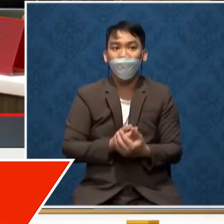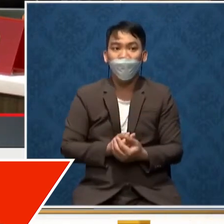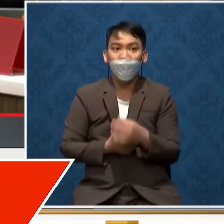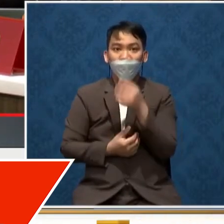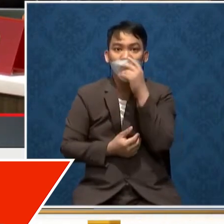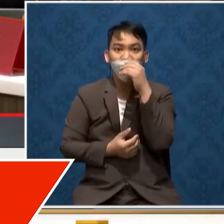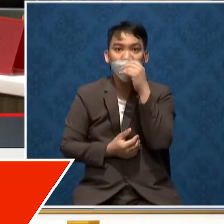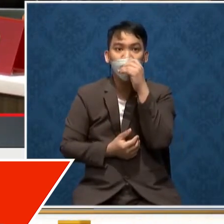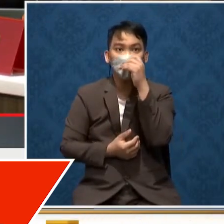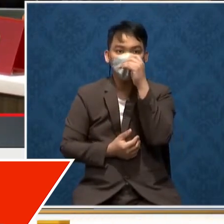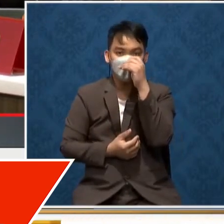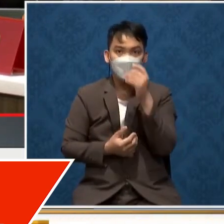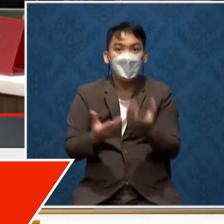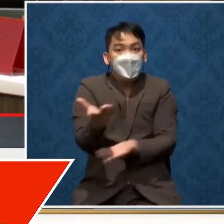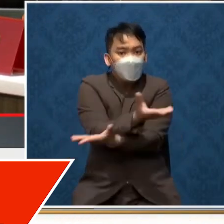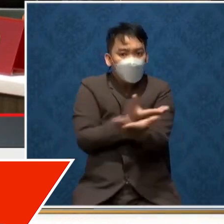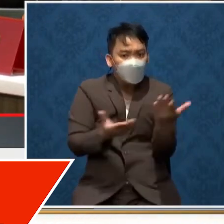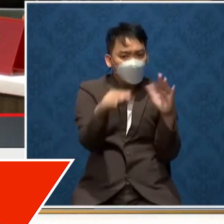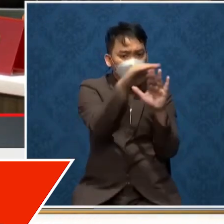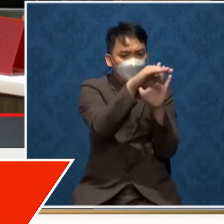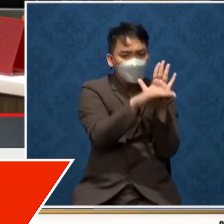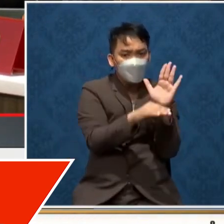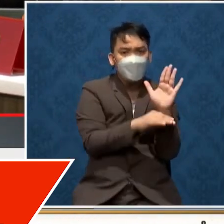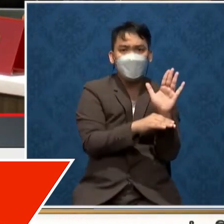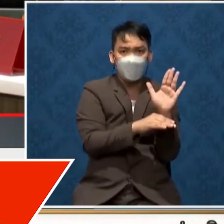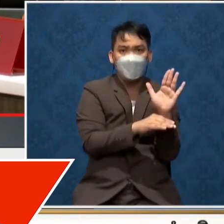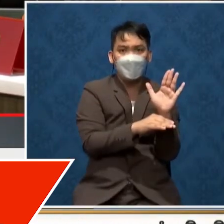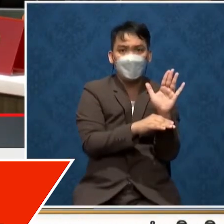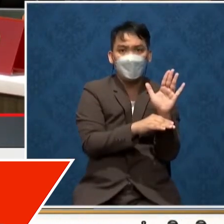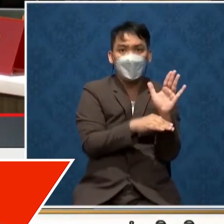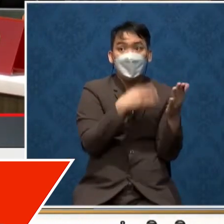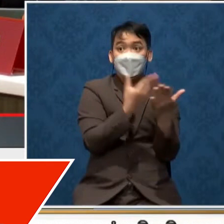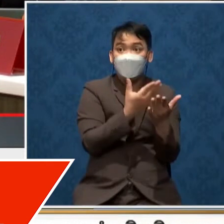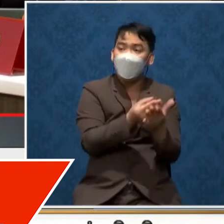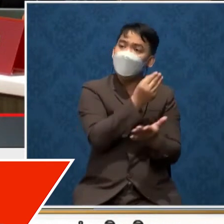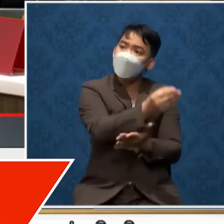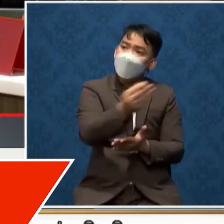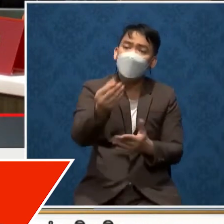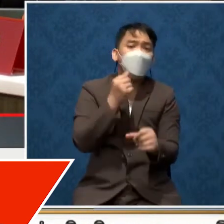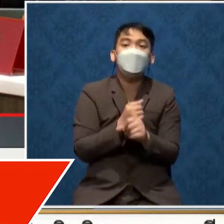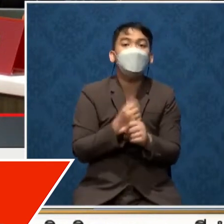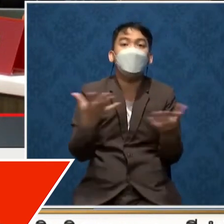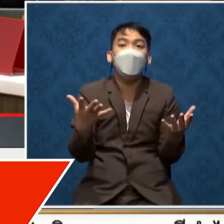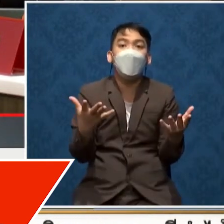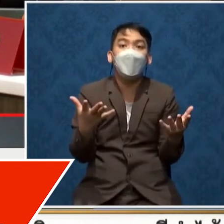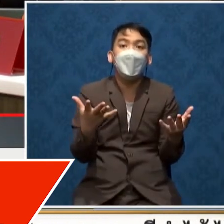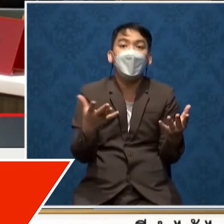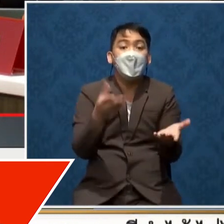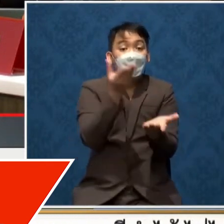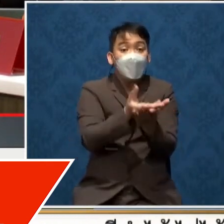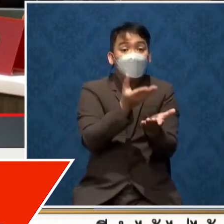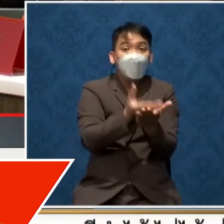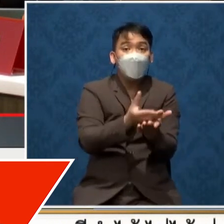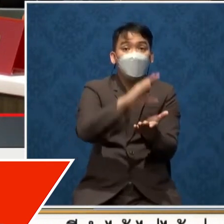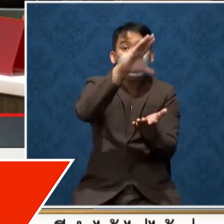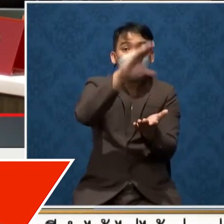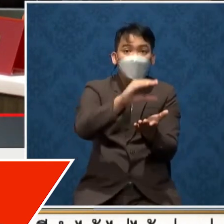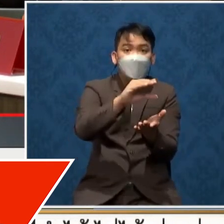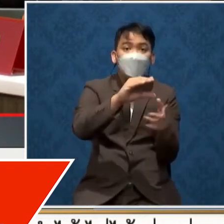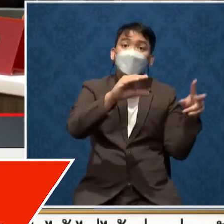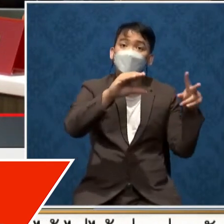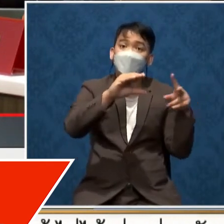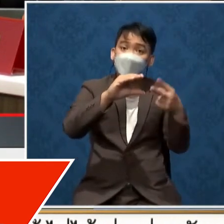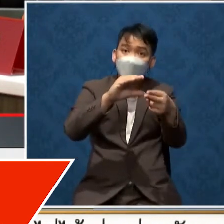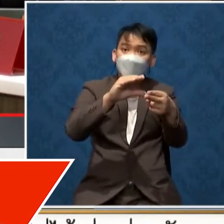พิจารณาร่างงบประมาณถึงจะถูกและชอบจะตัดเท่าไหร่ก็ตัดผมไม่ว่านั่นคือส่วนหนึ่ง